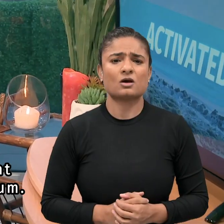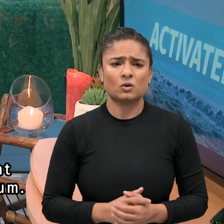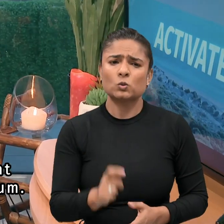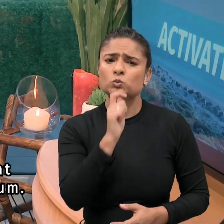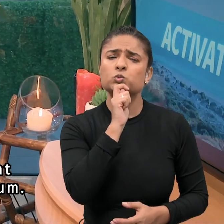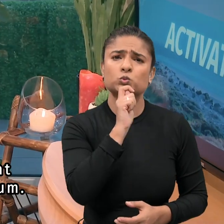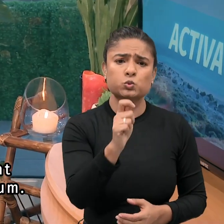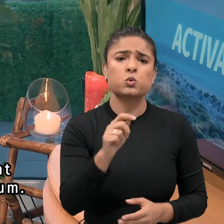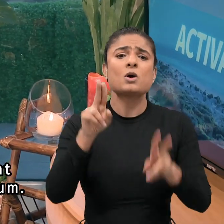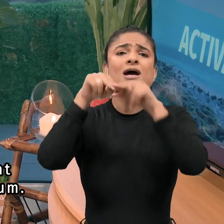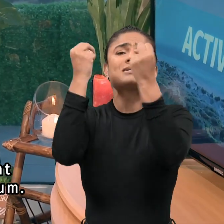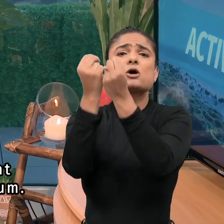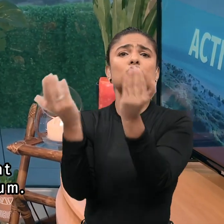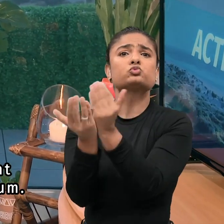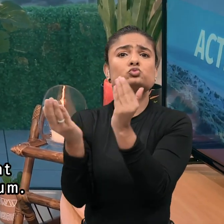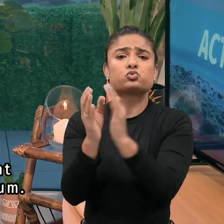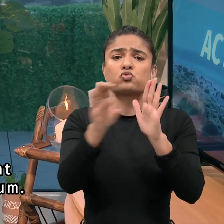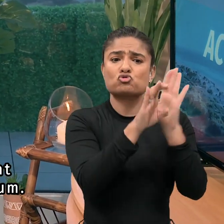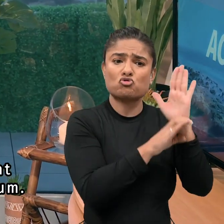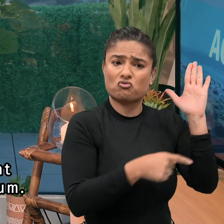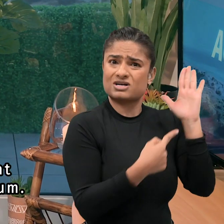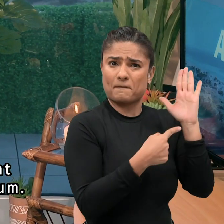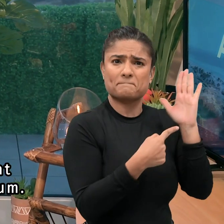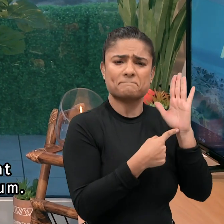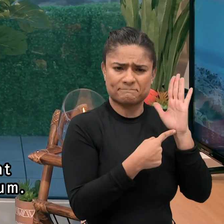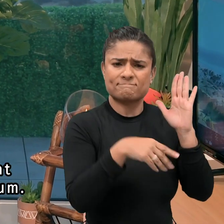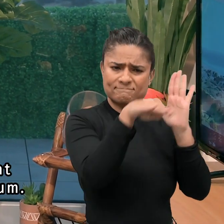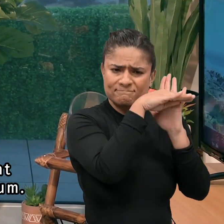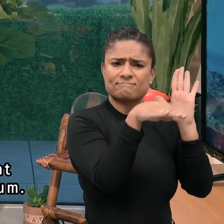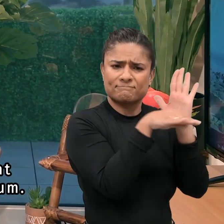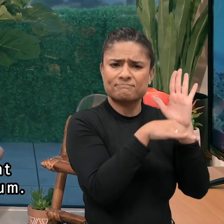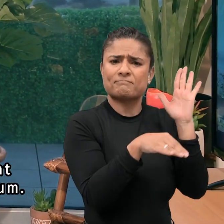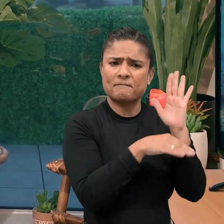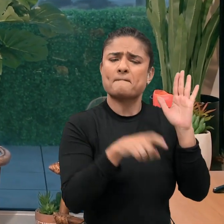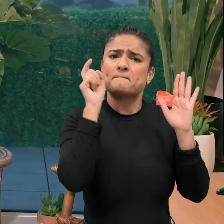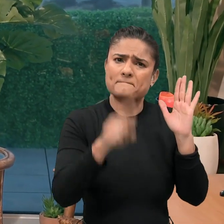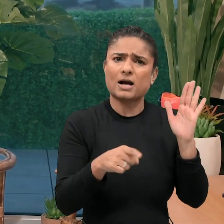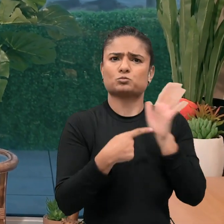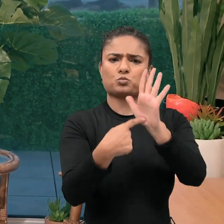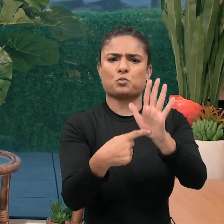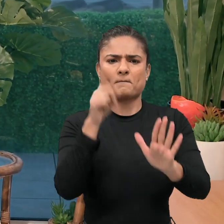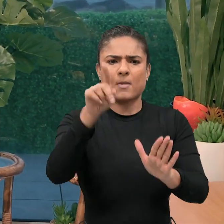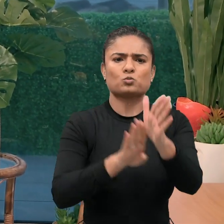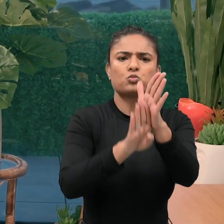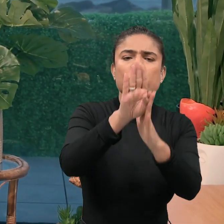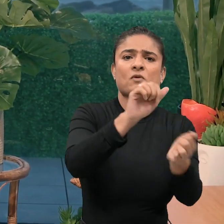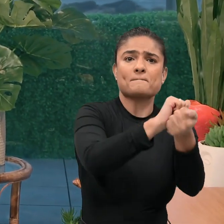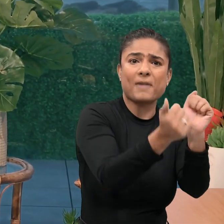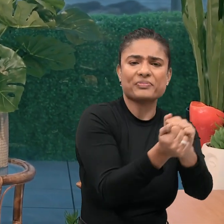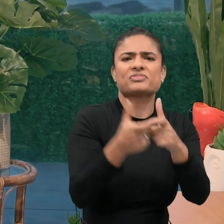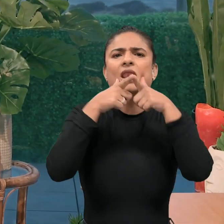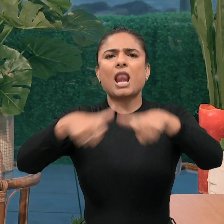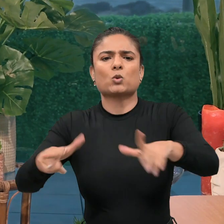Ek glo vas dat kuns 'n belangrike deel van die nasionale skoolkurrikulum is. Daar is getoon dat kuns